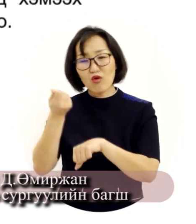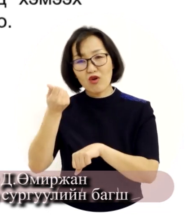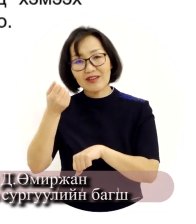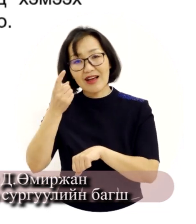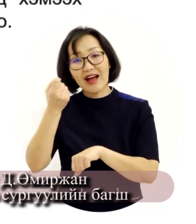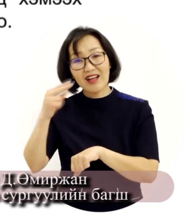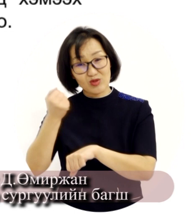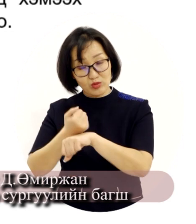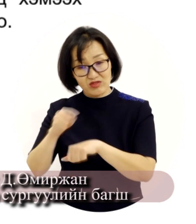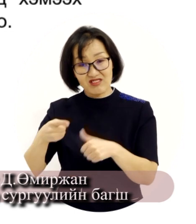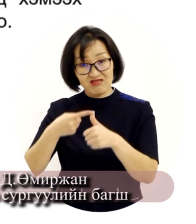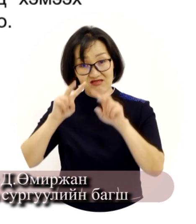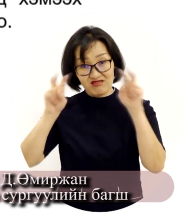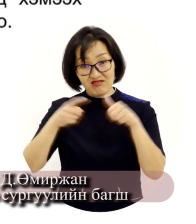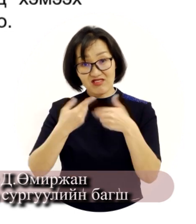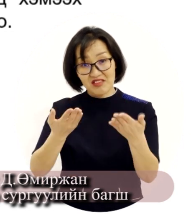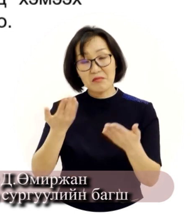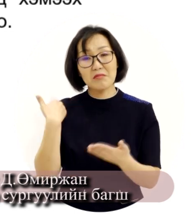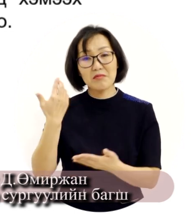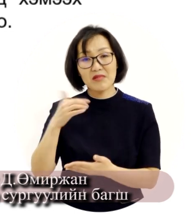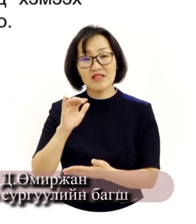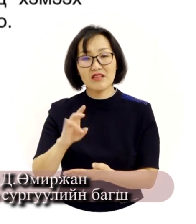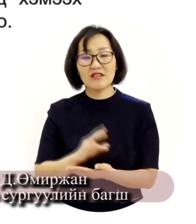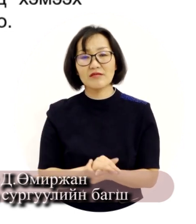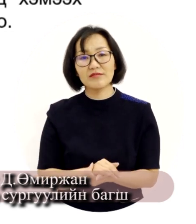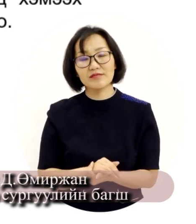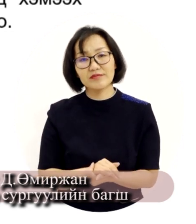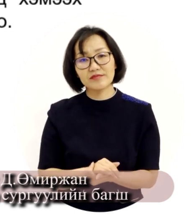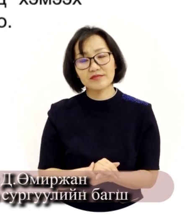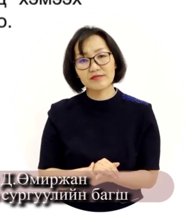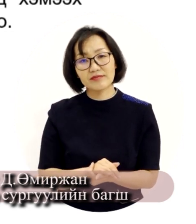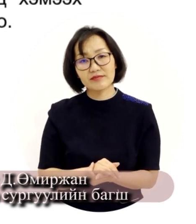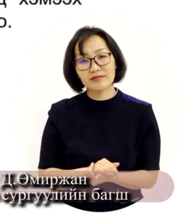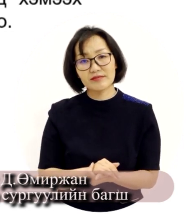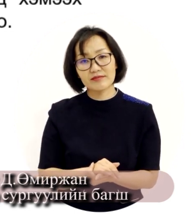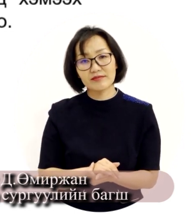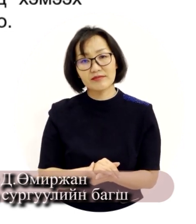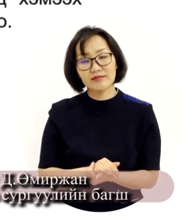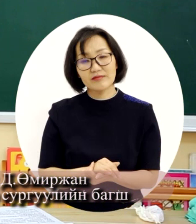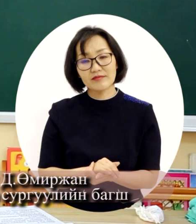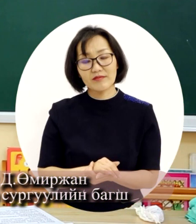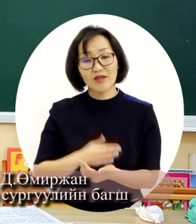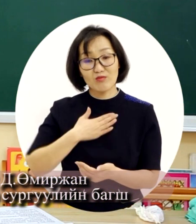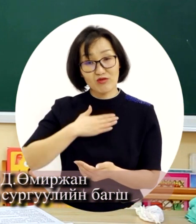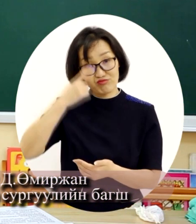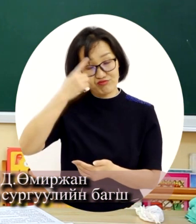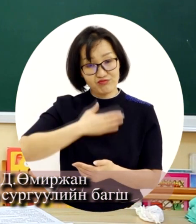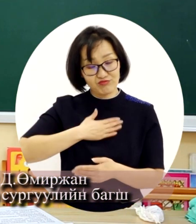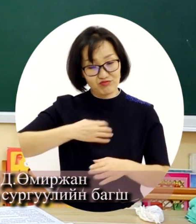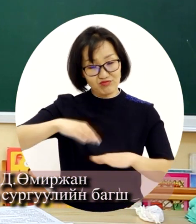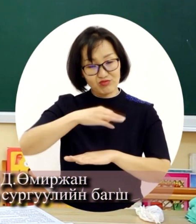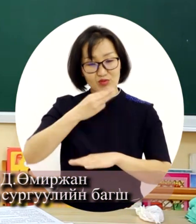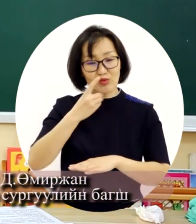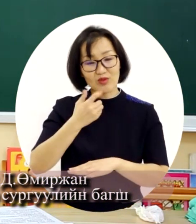түміңдегі екі сөйлемді оқыңдар. Қайсысы сізге тарихты аңырақ баяндайды? Неліктен? Бірінші жаттығу, әр